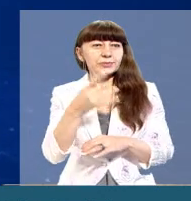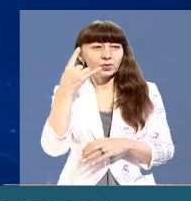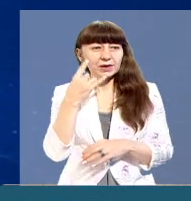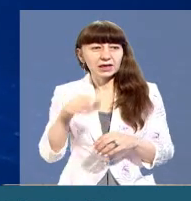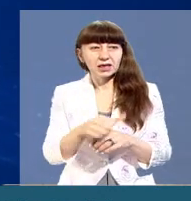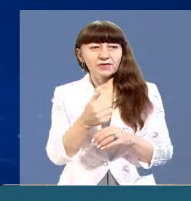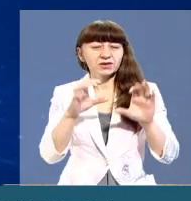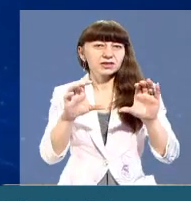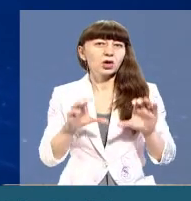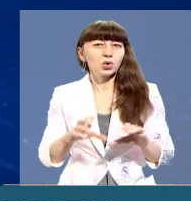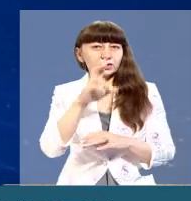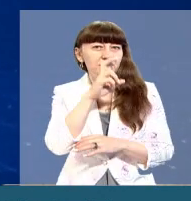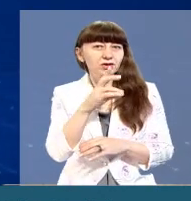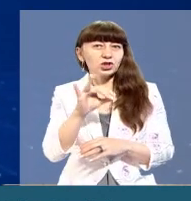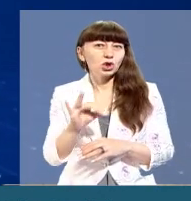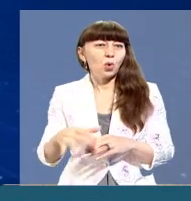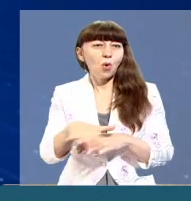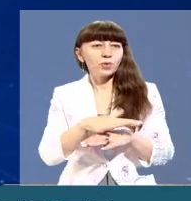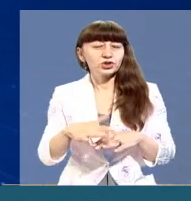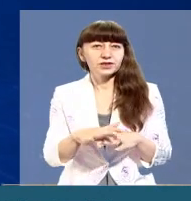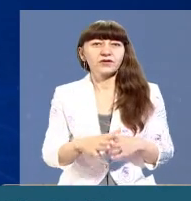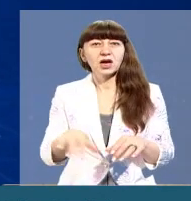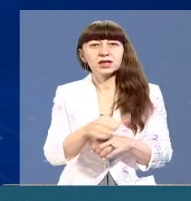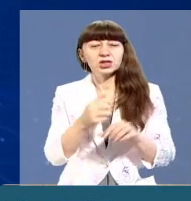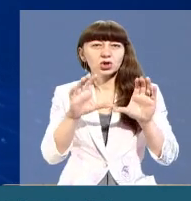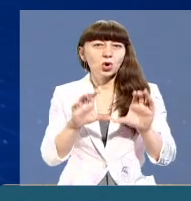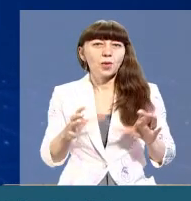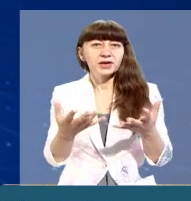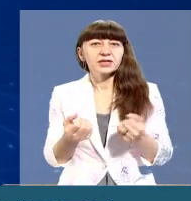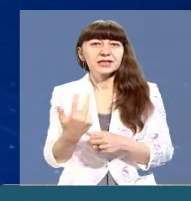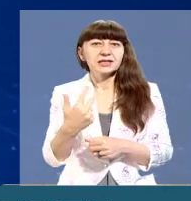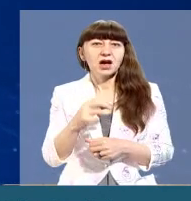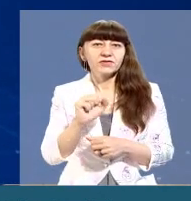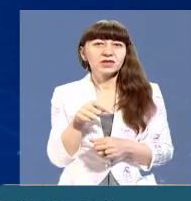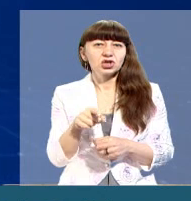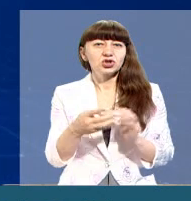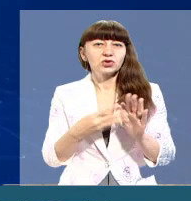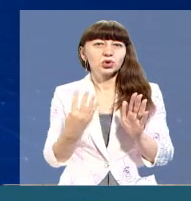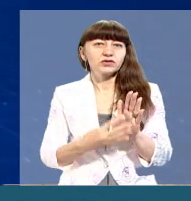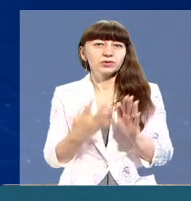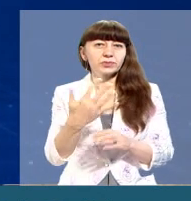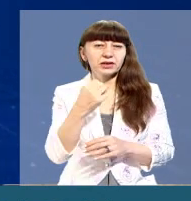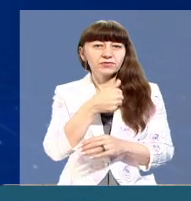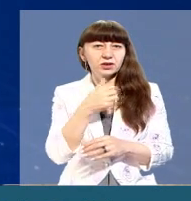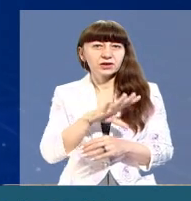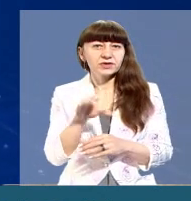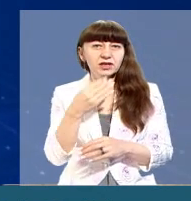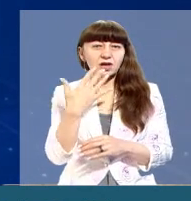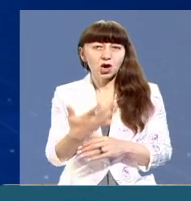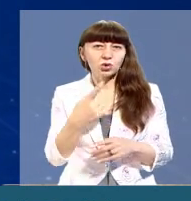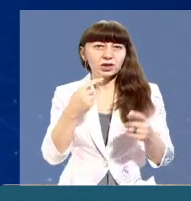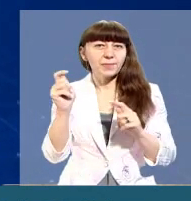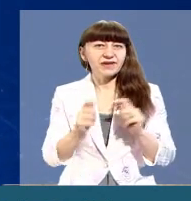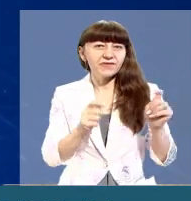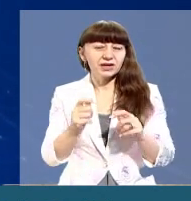Казахстан – основной закон государства и общества. Конституция была принята 30 августа 1995 года на всенародном